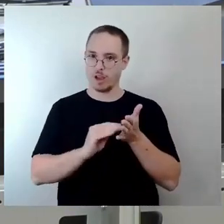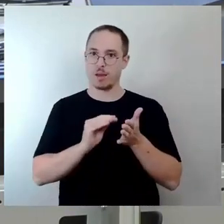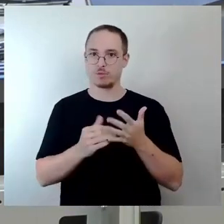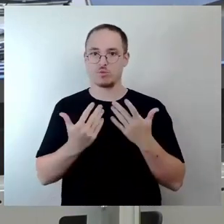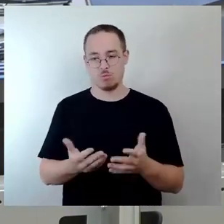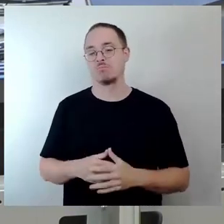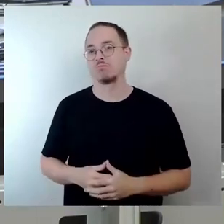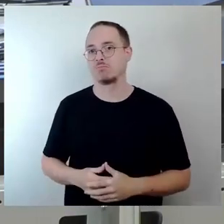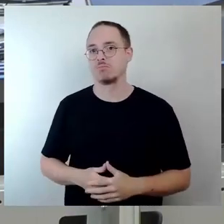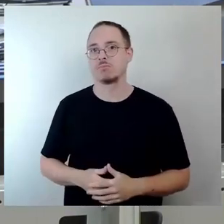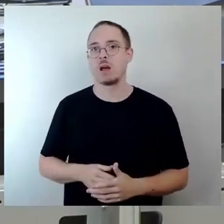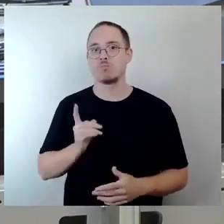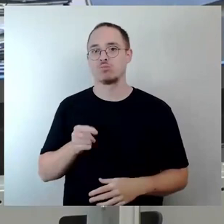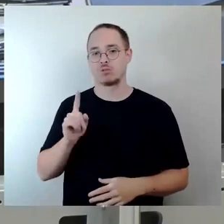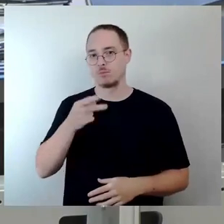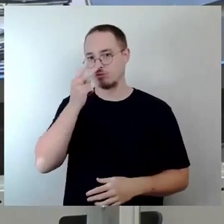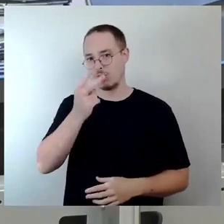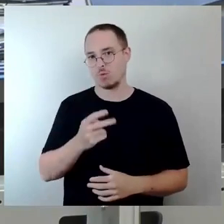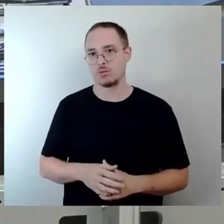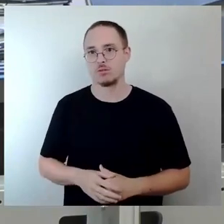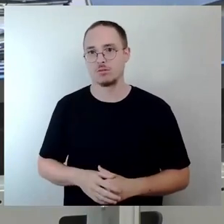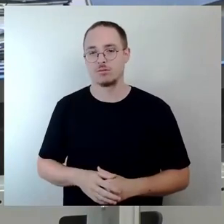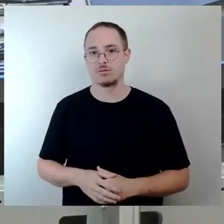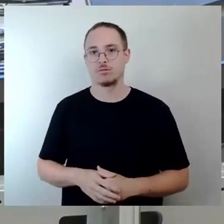auseinandersetzen. Die Frage ist jetzt,